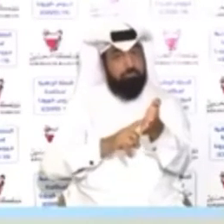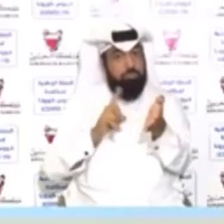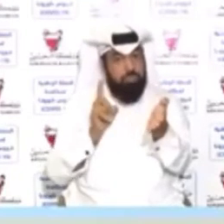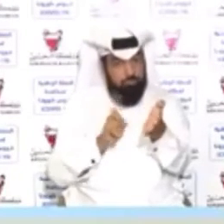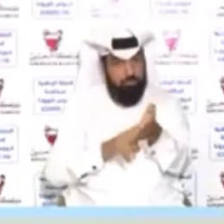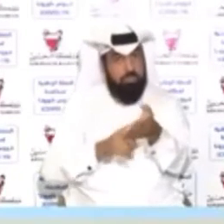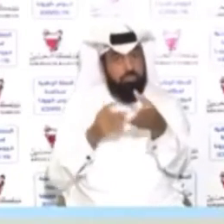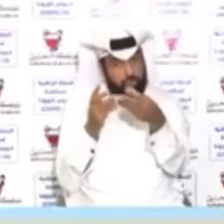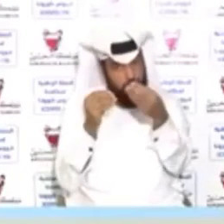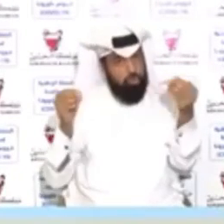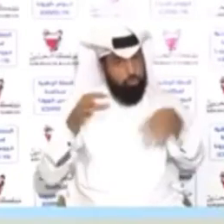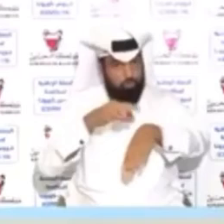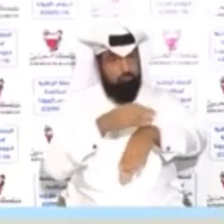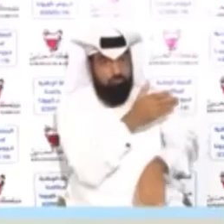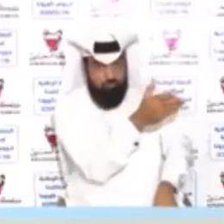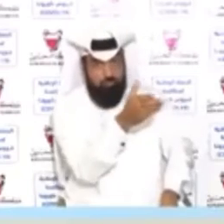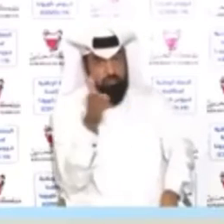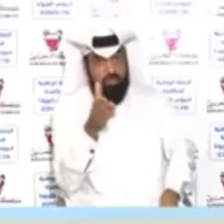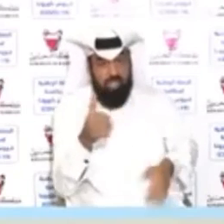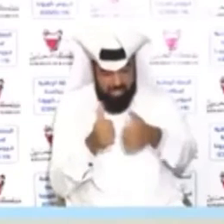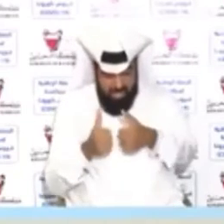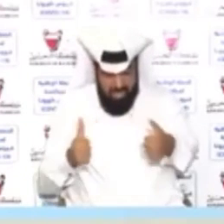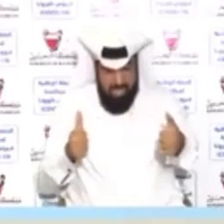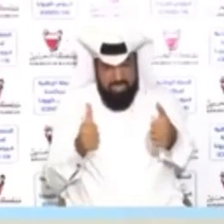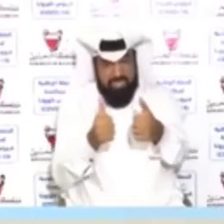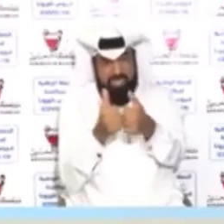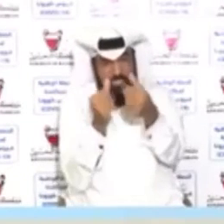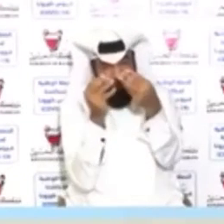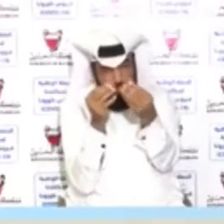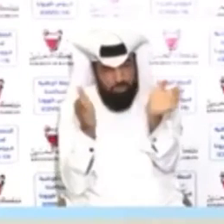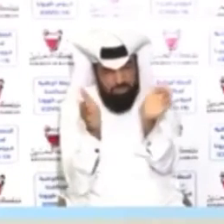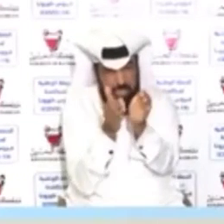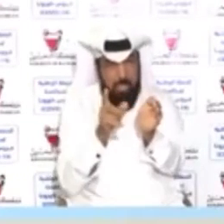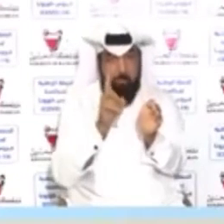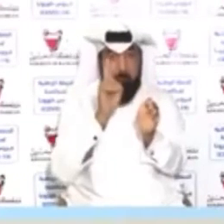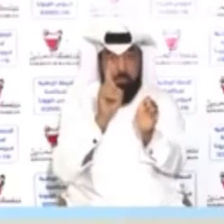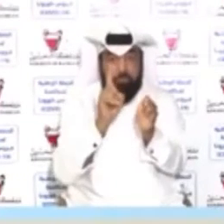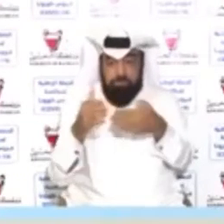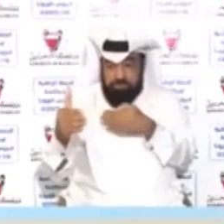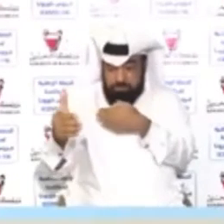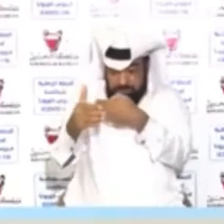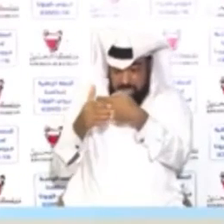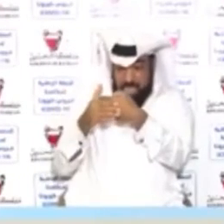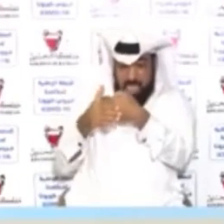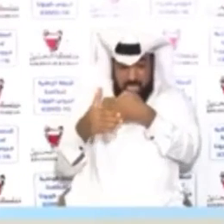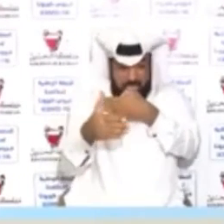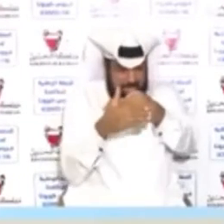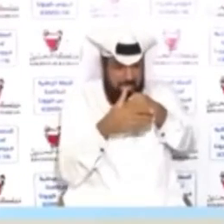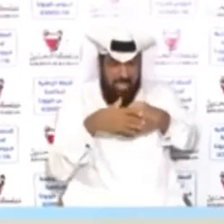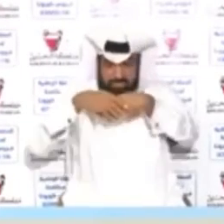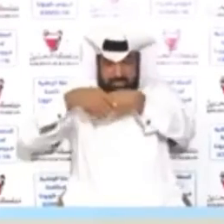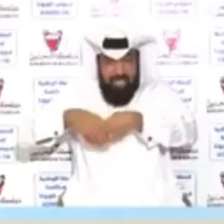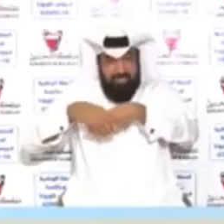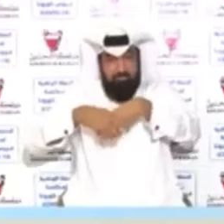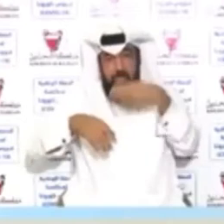يراعى فيها لا تباعد اجتماعي ولا يراعى فيها يعني قضية السلام